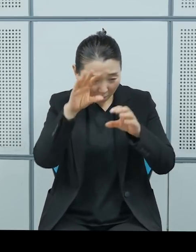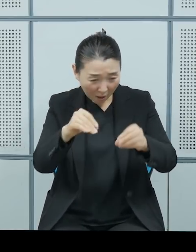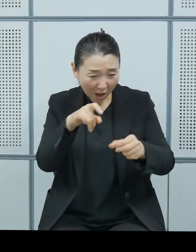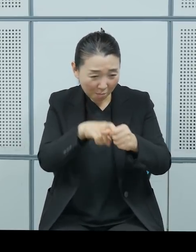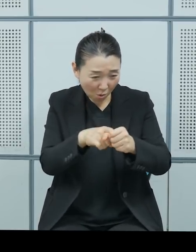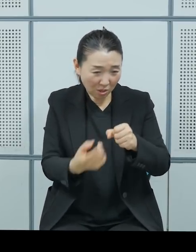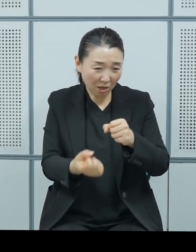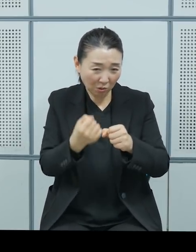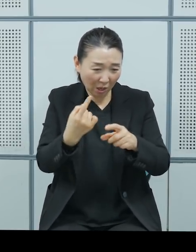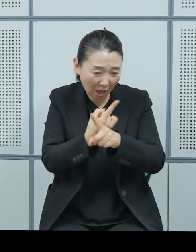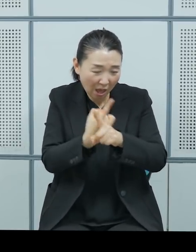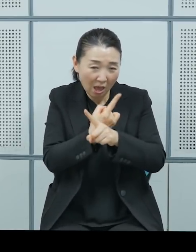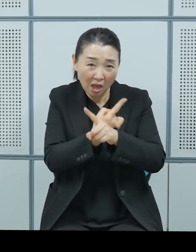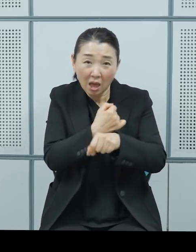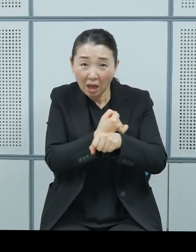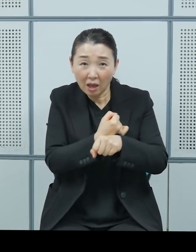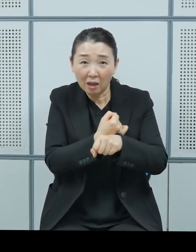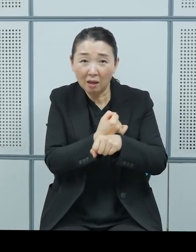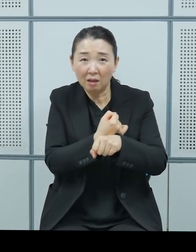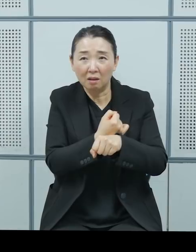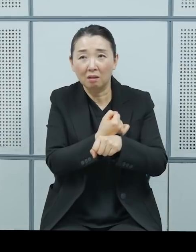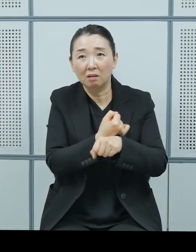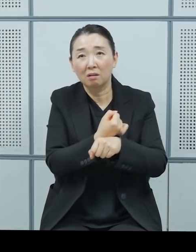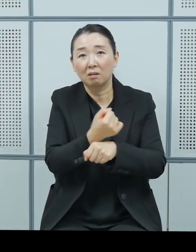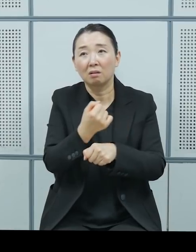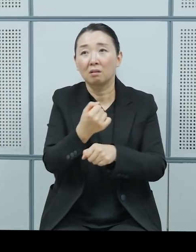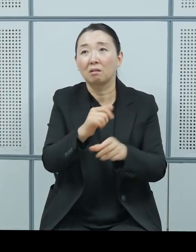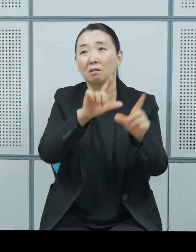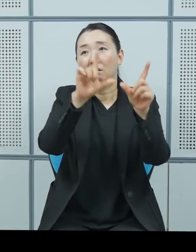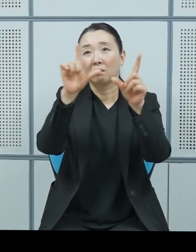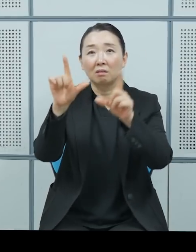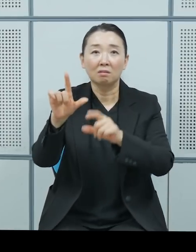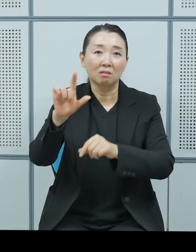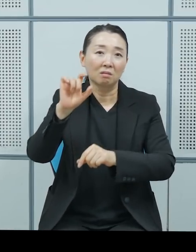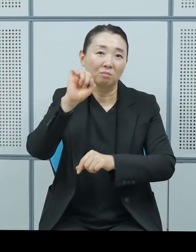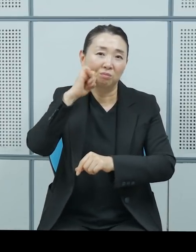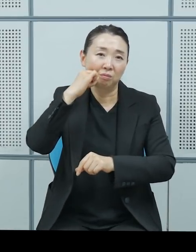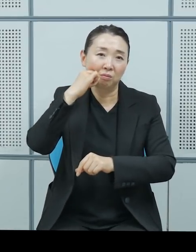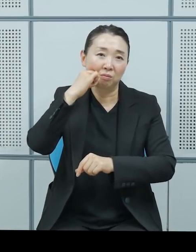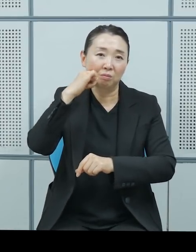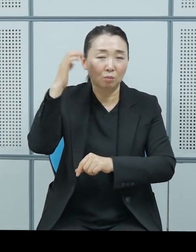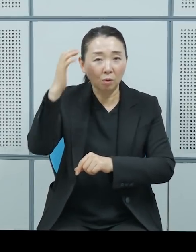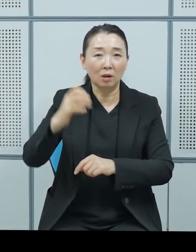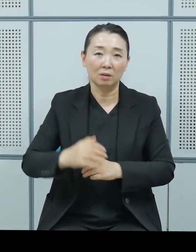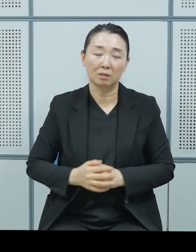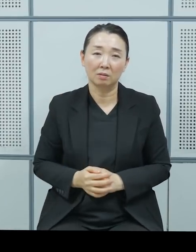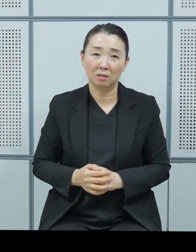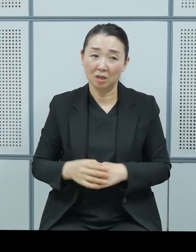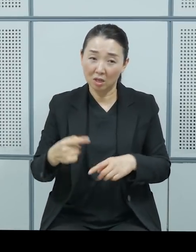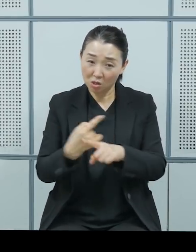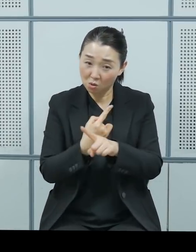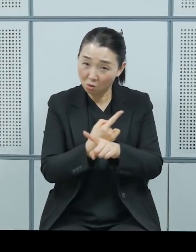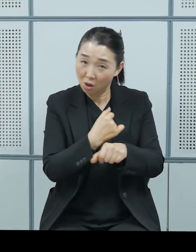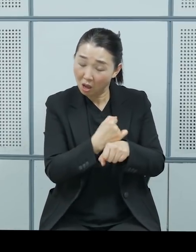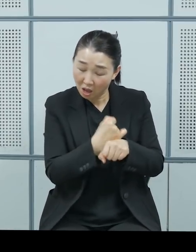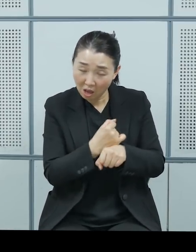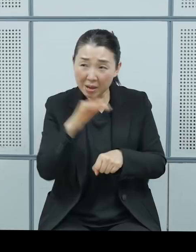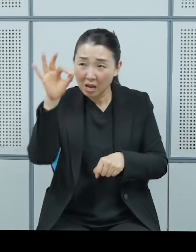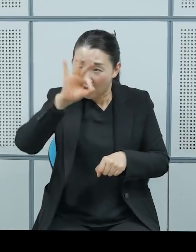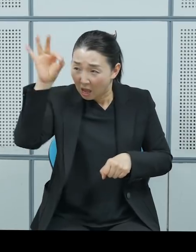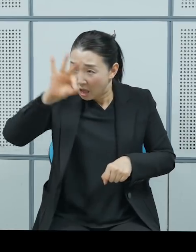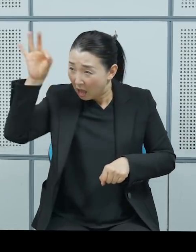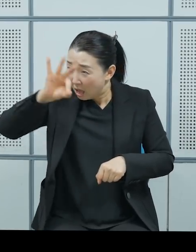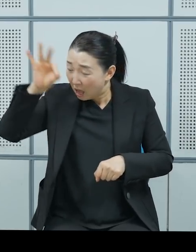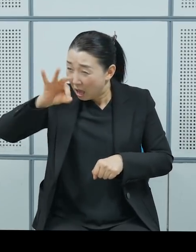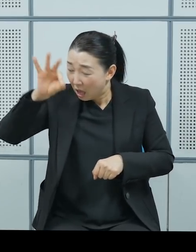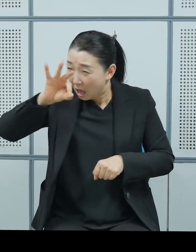가지고 계속 치료 행위를 하면 함께 삶을 살 수가 없어요. 치료 행위가 일어나는 곳만 찾아다닐